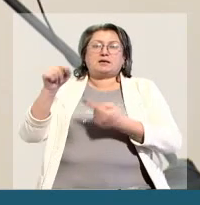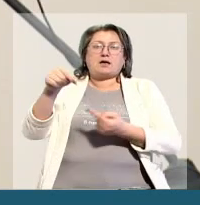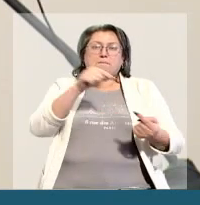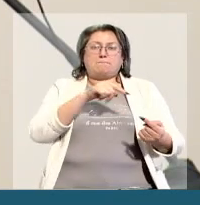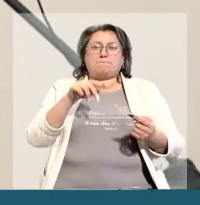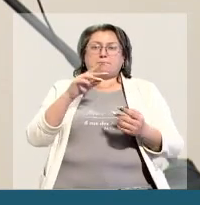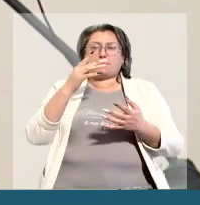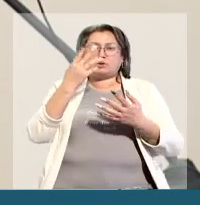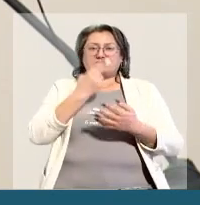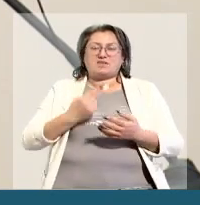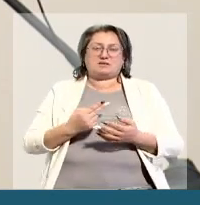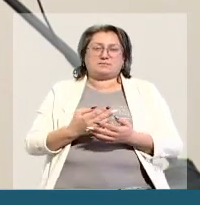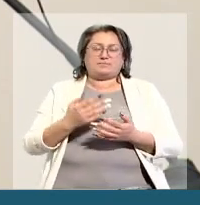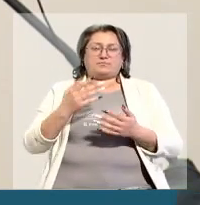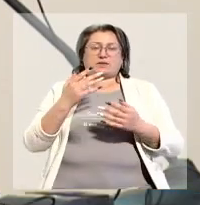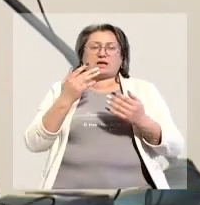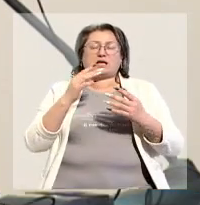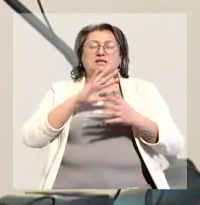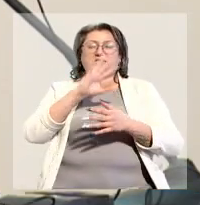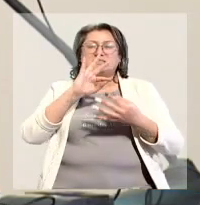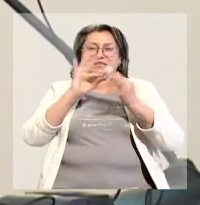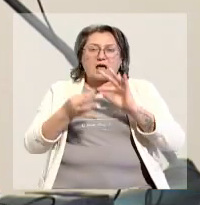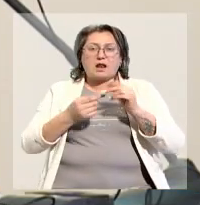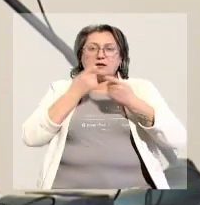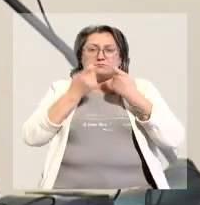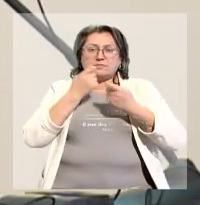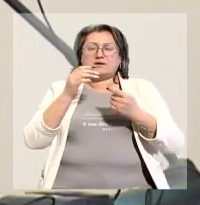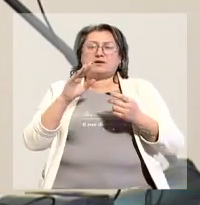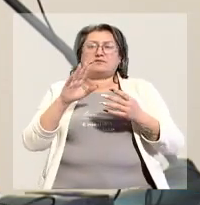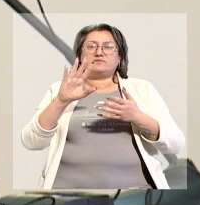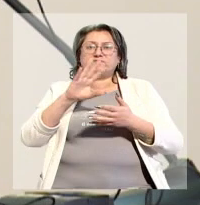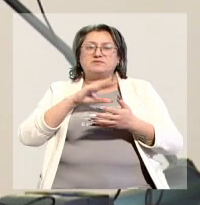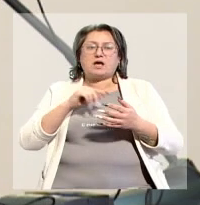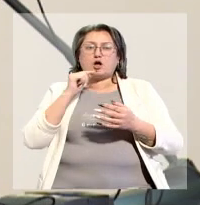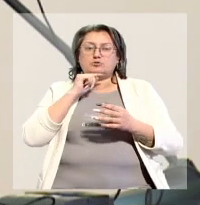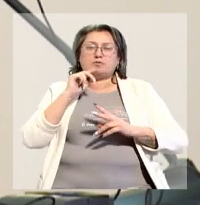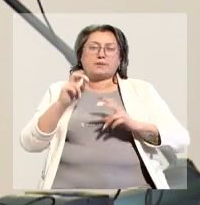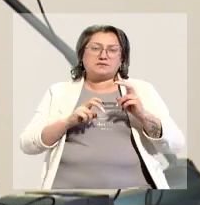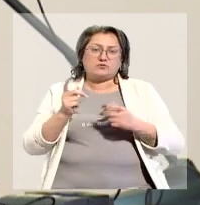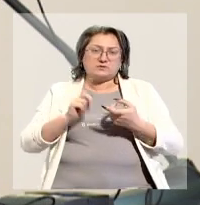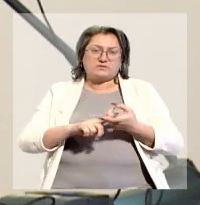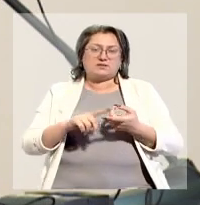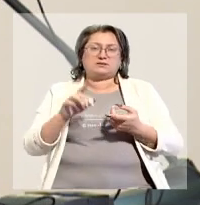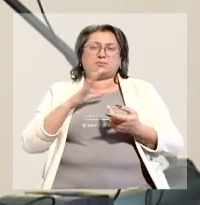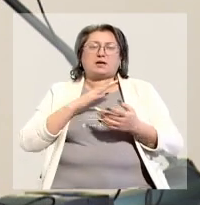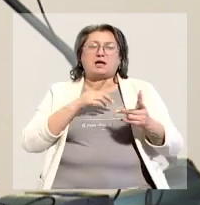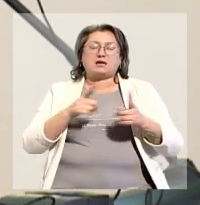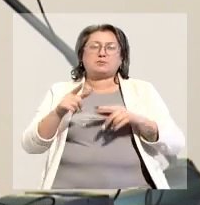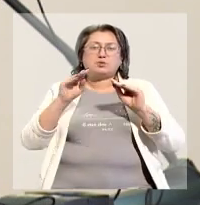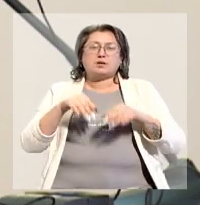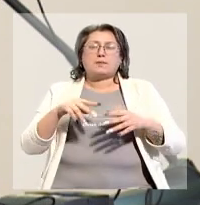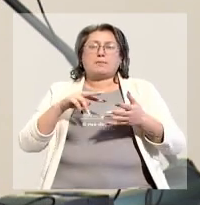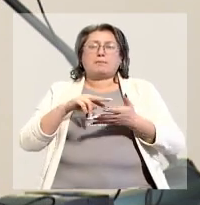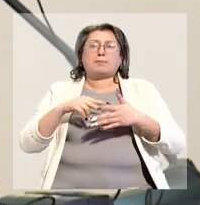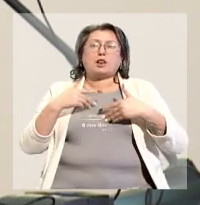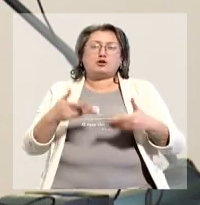проекта выполнены. Экономикалық өндірісті ескере отырып, барлық объектілерді егжей-тегжейлі визуализацияланды. Ғимараттар